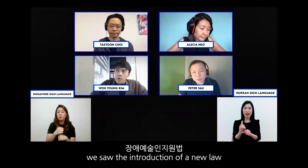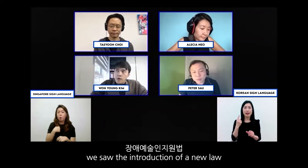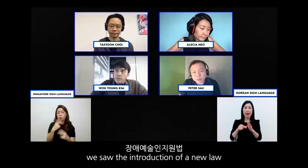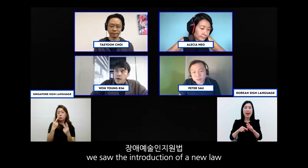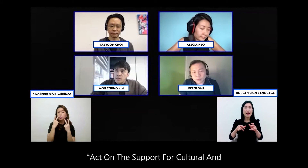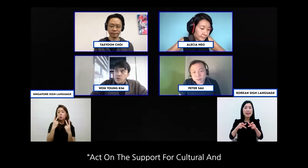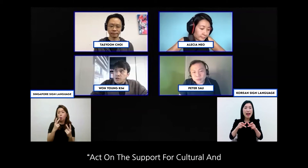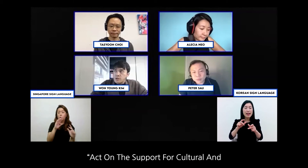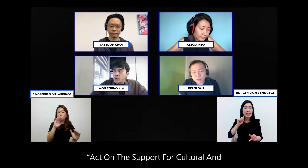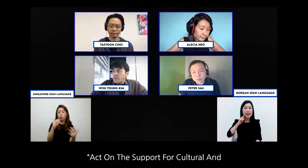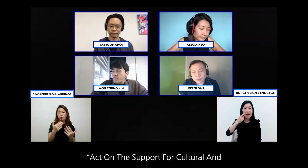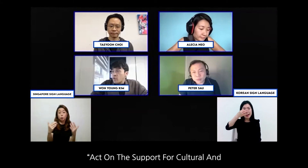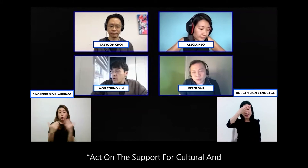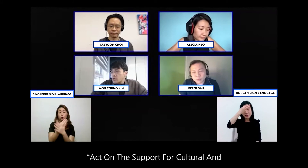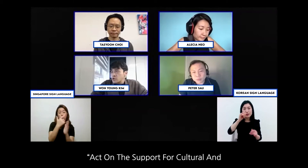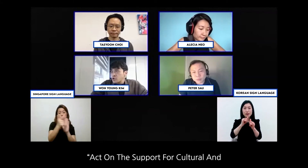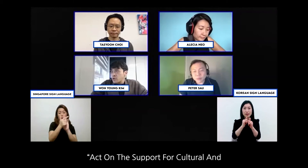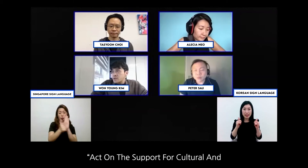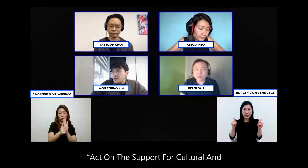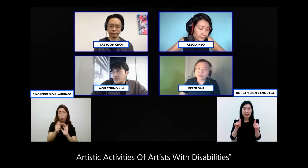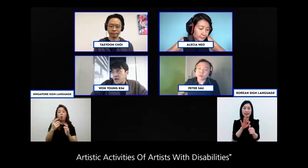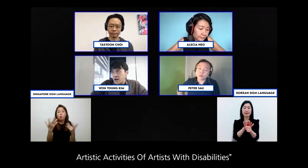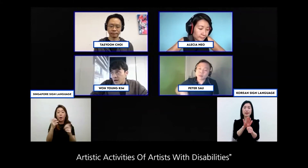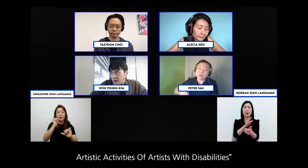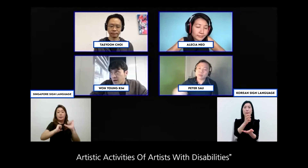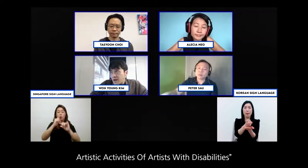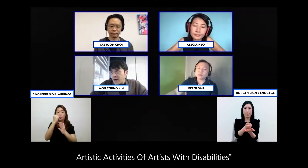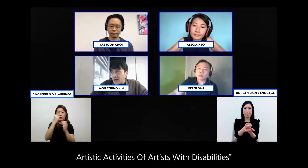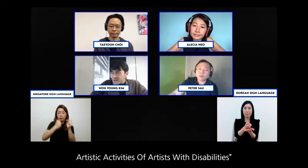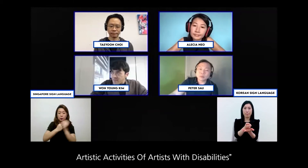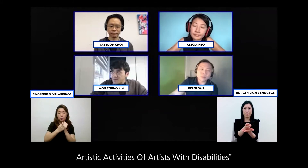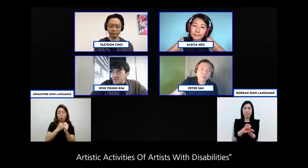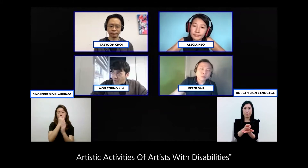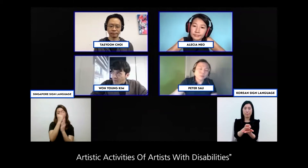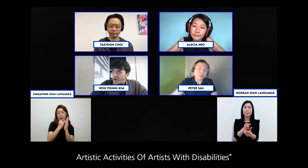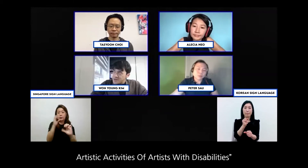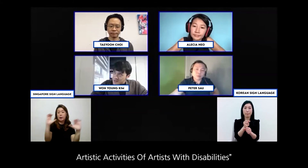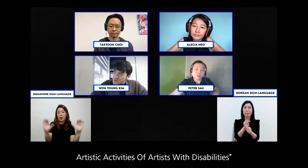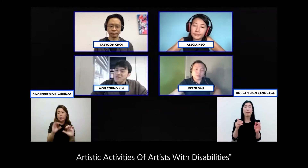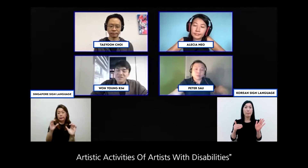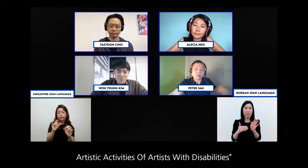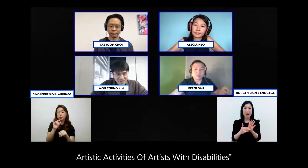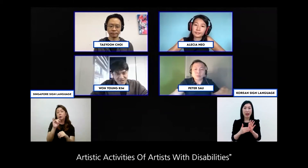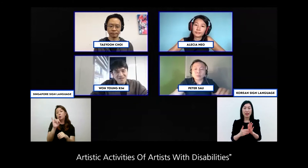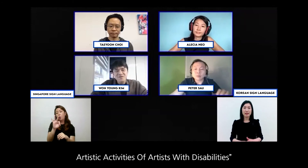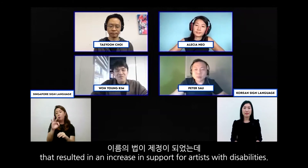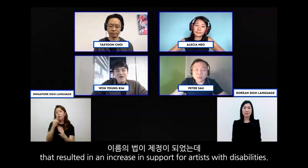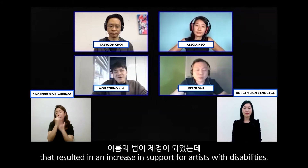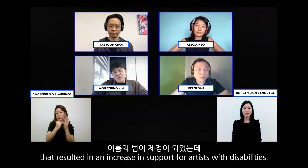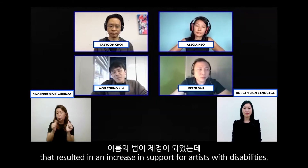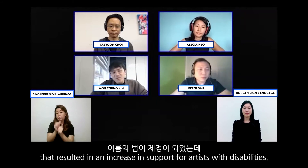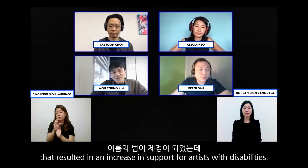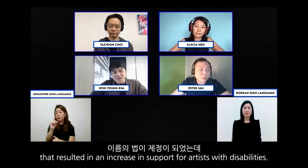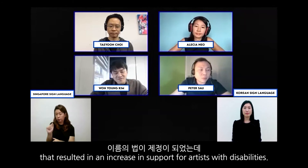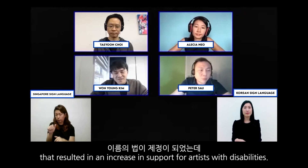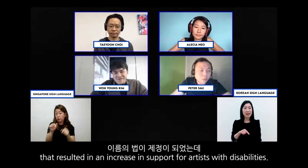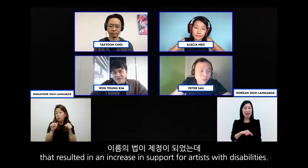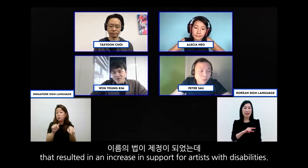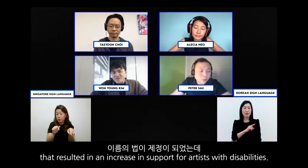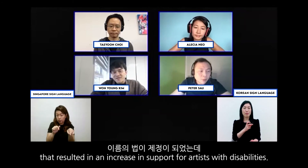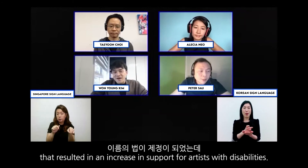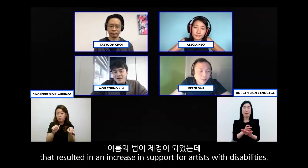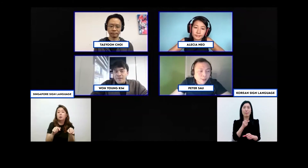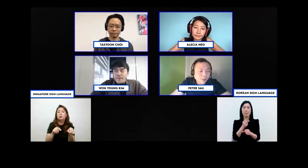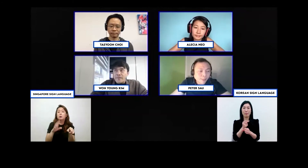장애예술인 지원법 Act on Support for Cultural and Artistic Activists of Artists with Disability라는 이름의 법이